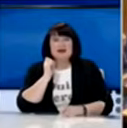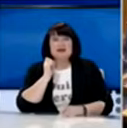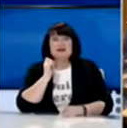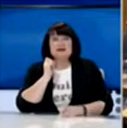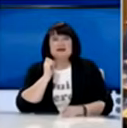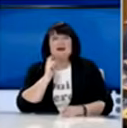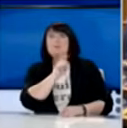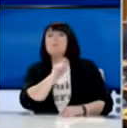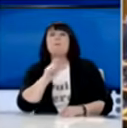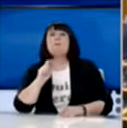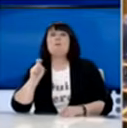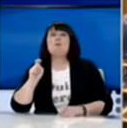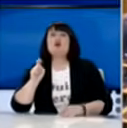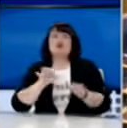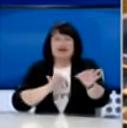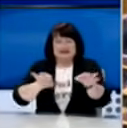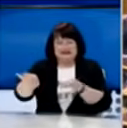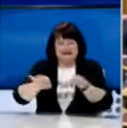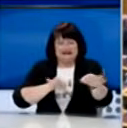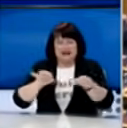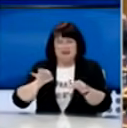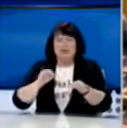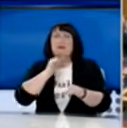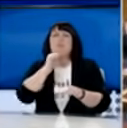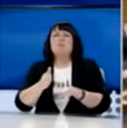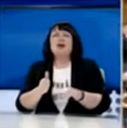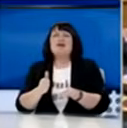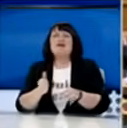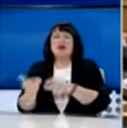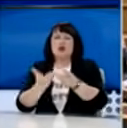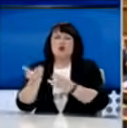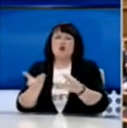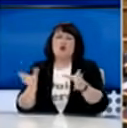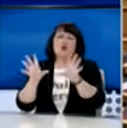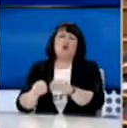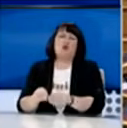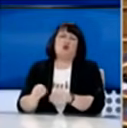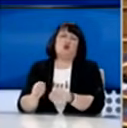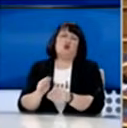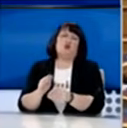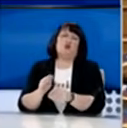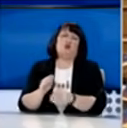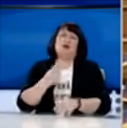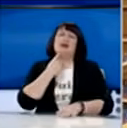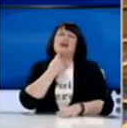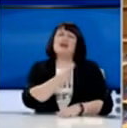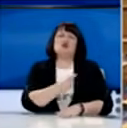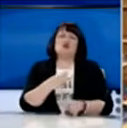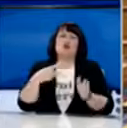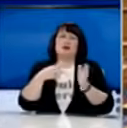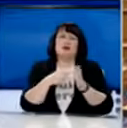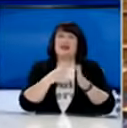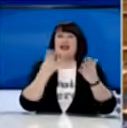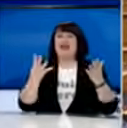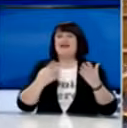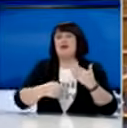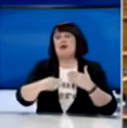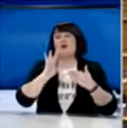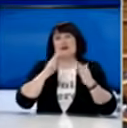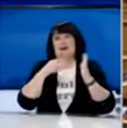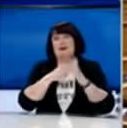πόσα εκατομμύρια στρέμματα έχουν καεί από το 2021, δεν θα σας πω από το 2019.